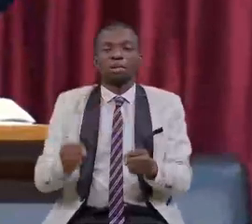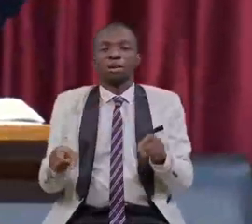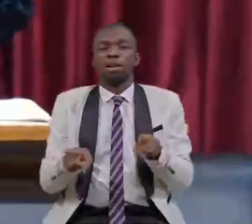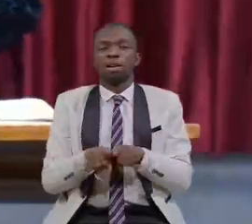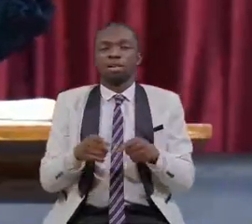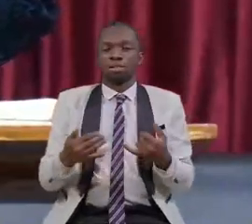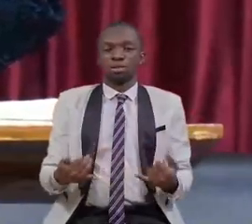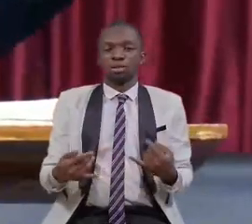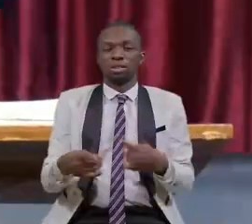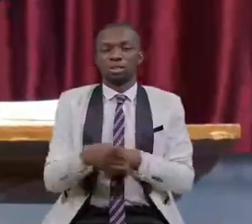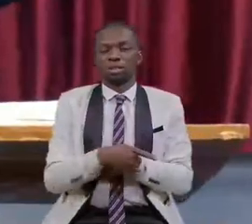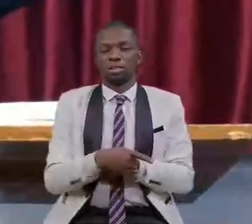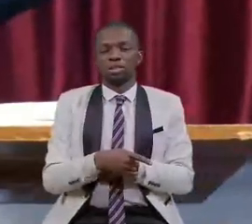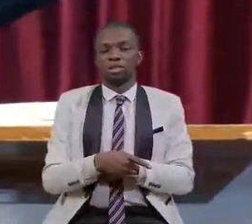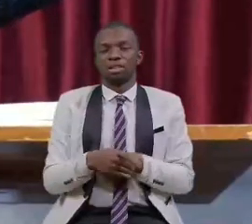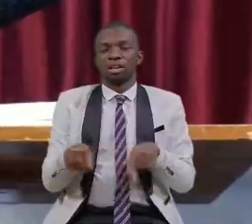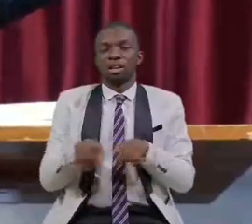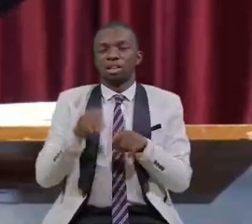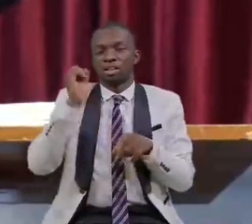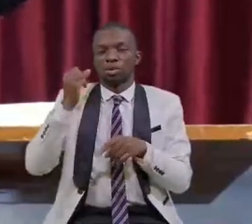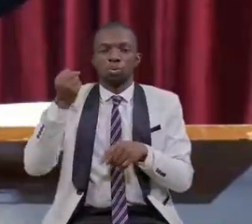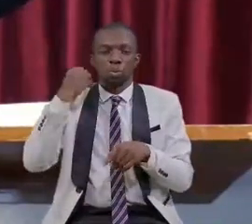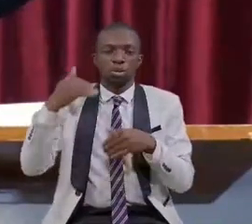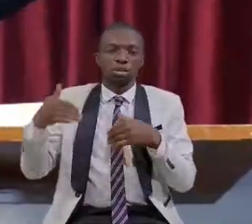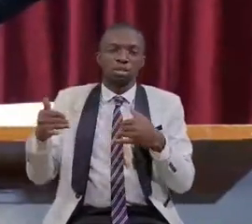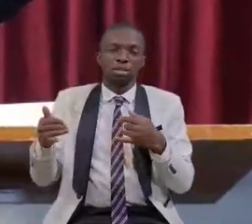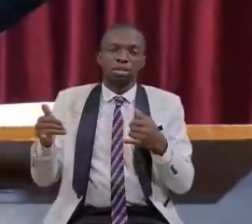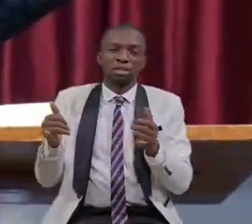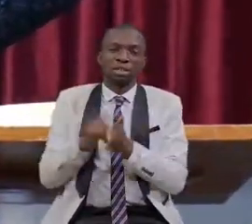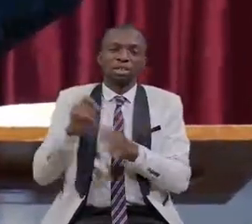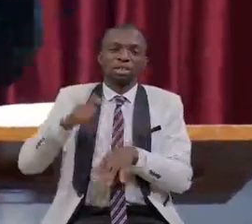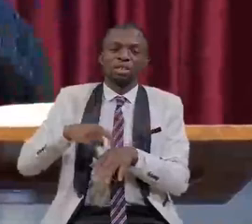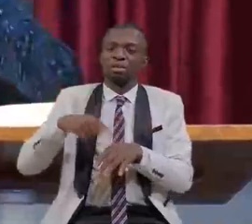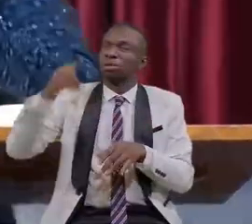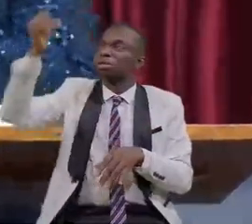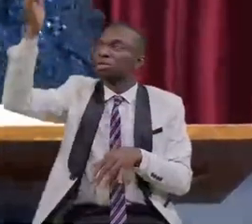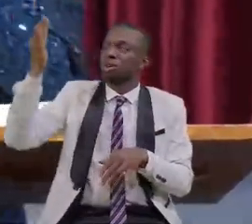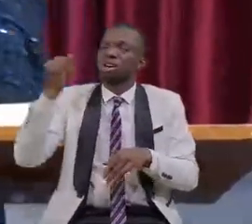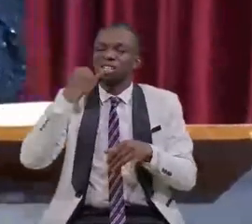est le même hier, aujourd'hui et éternellement.